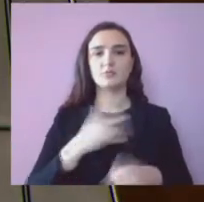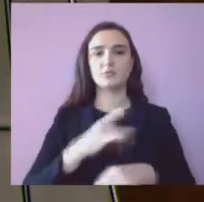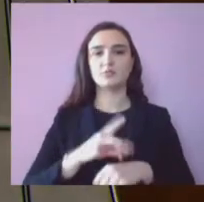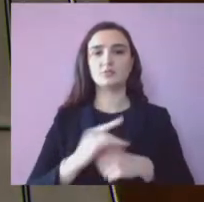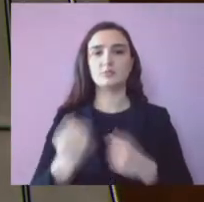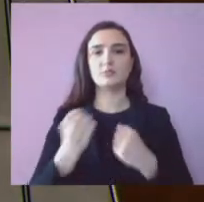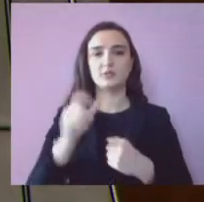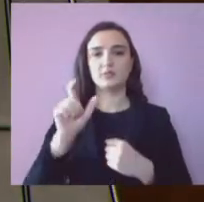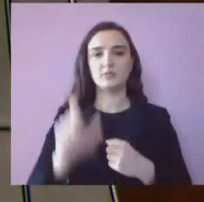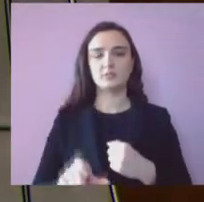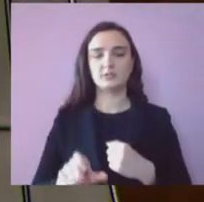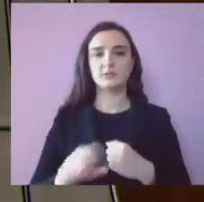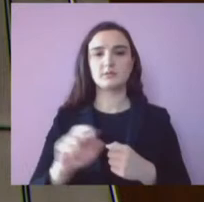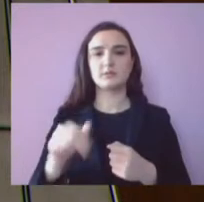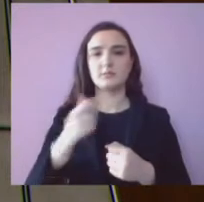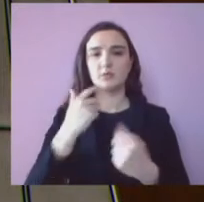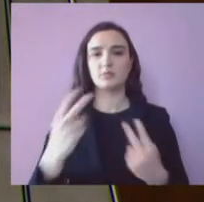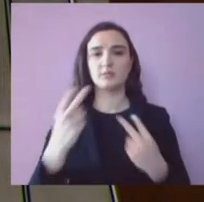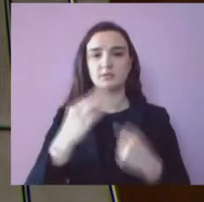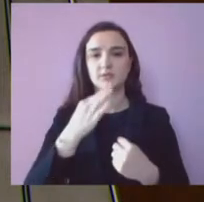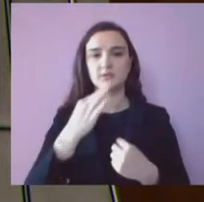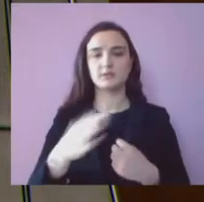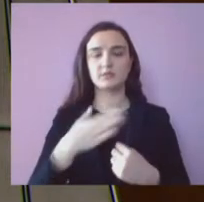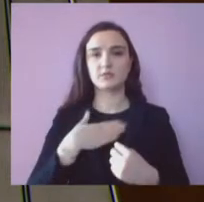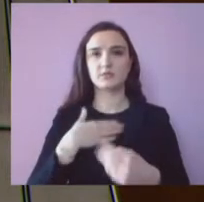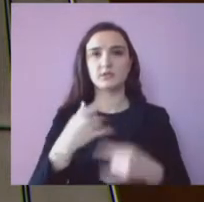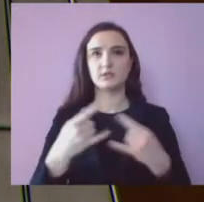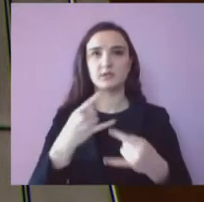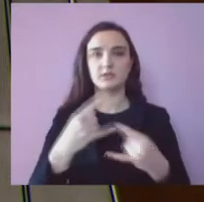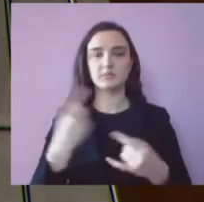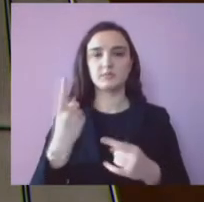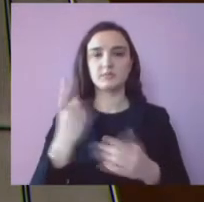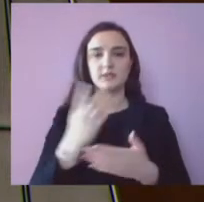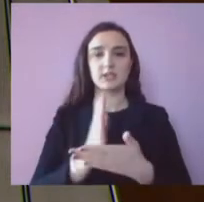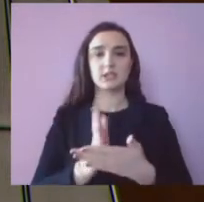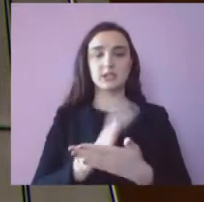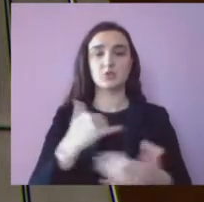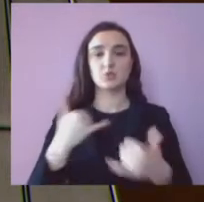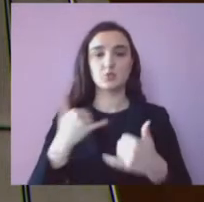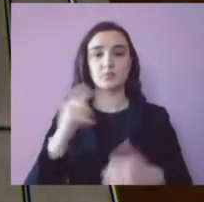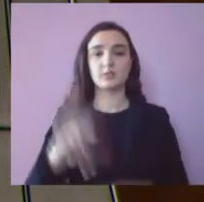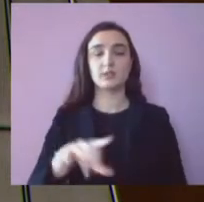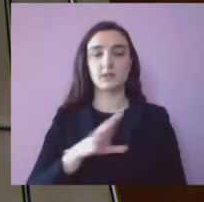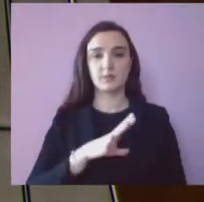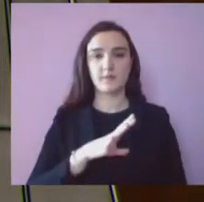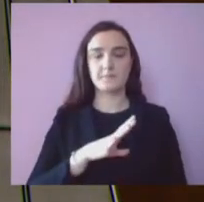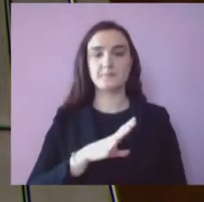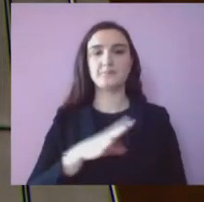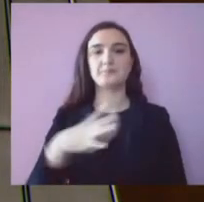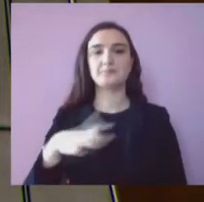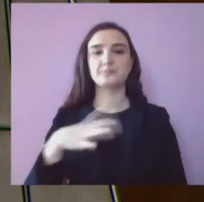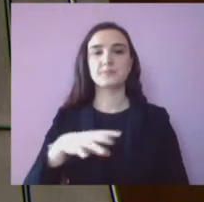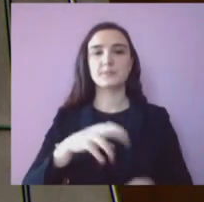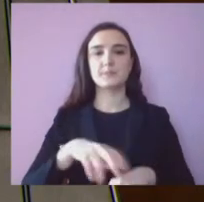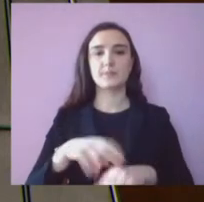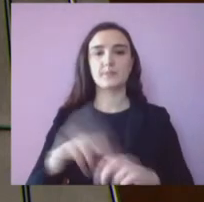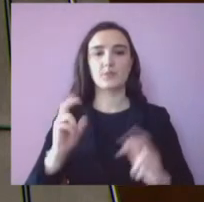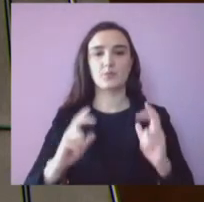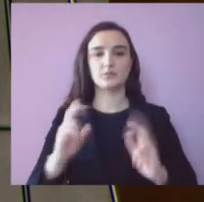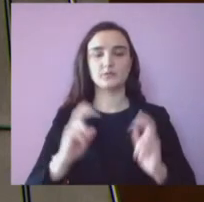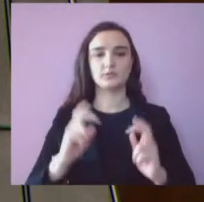გულშემატკივრობისთვის. მაყურებელს შევახსენებ ჩვენი გადაცემის პირველი ბლოკის სტუმარი გახლდათ თბილისის სახელმწიფო სამედიცინო